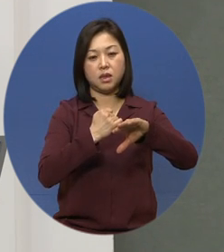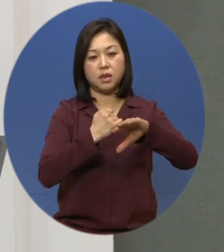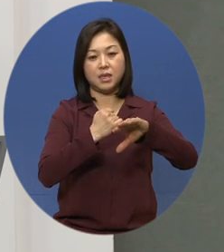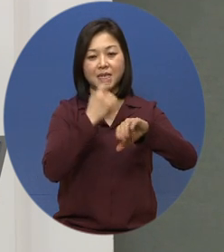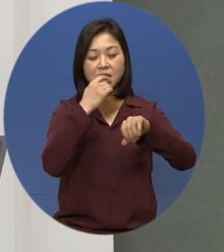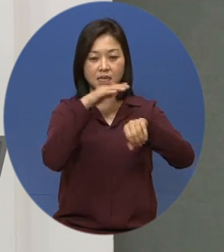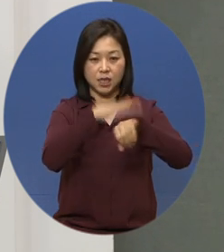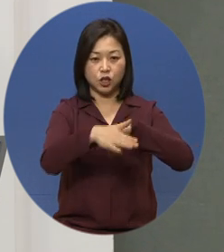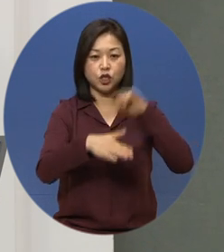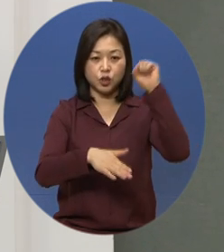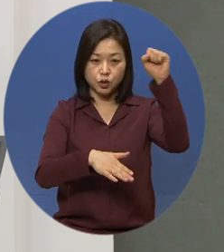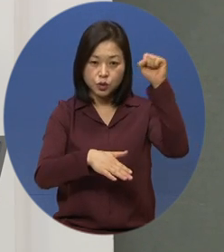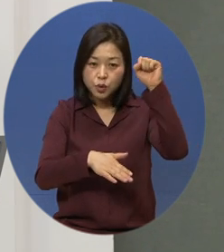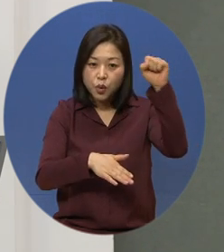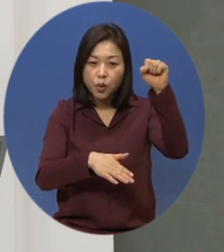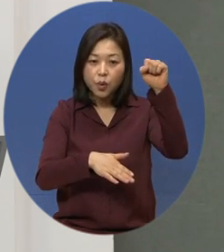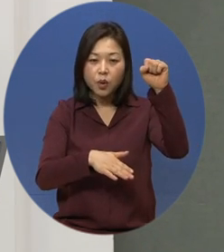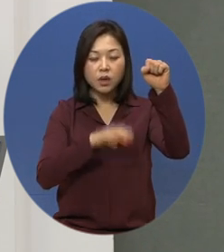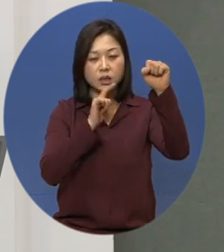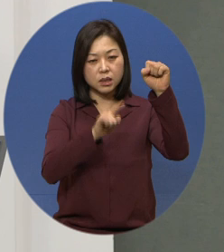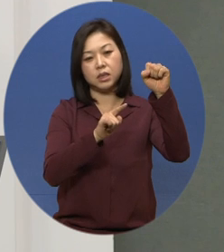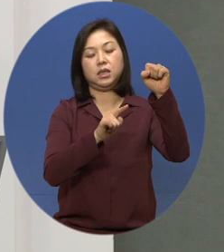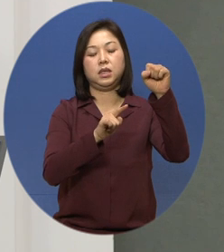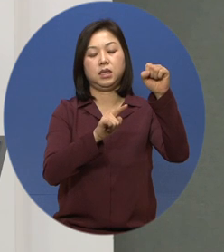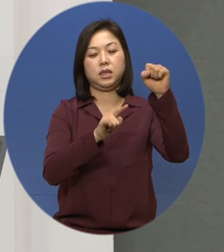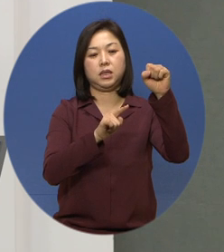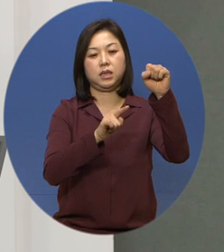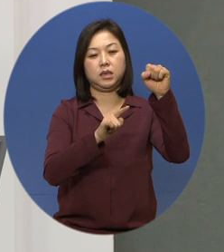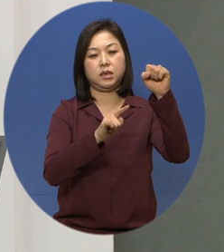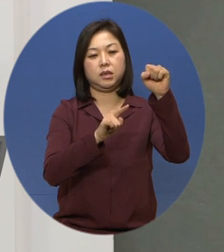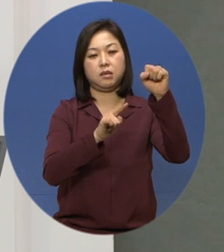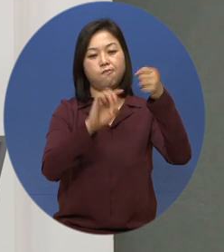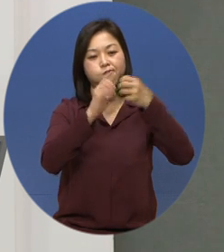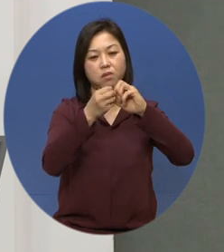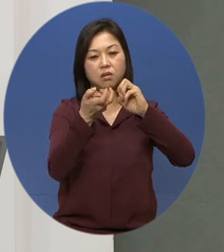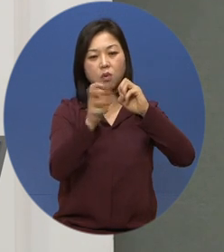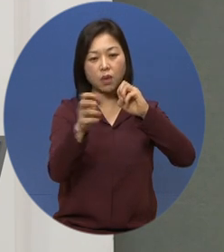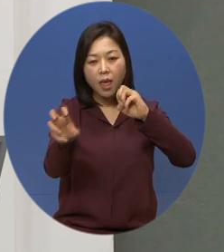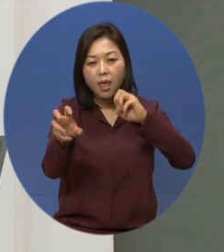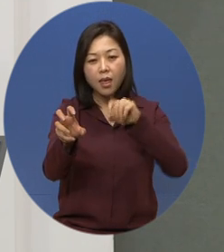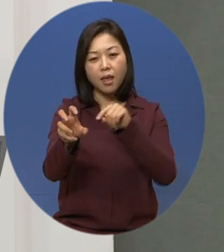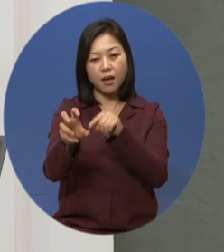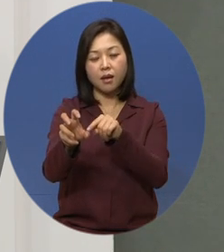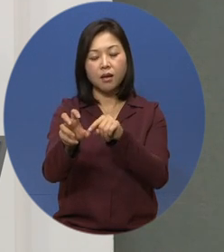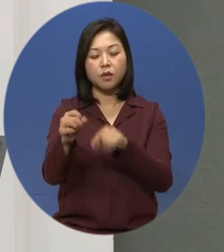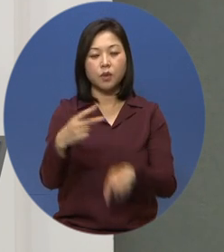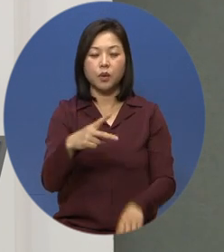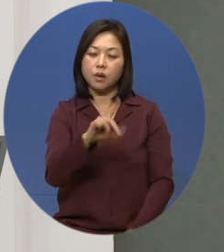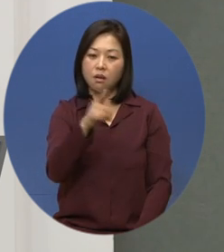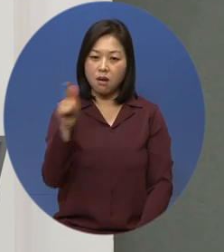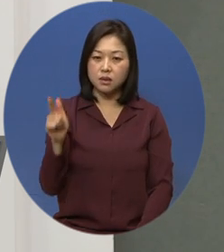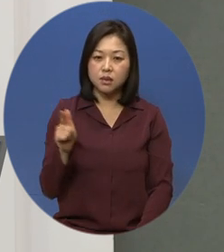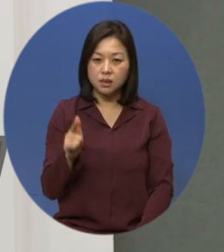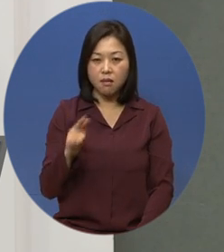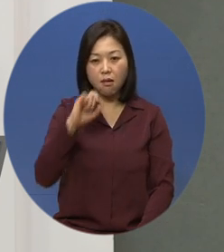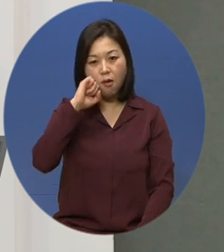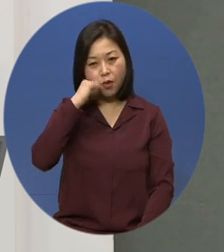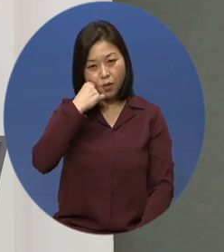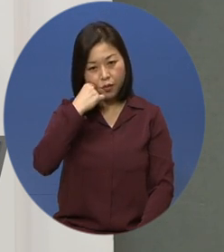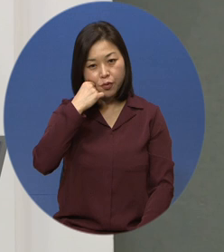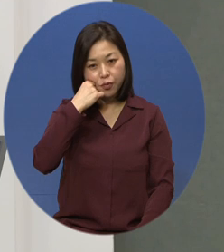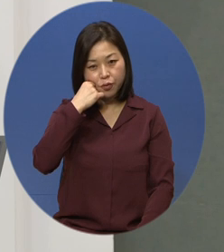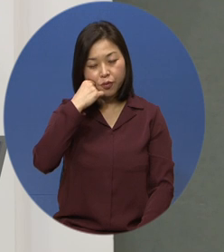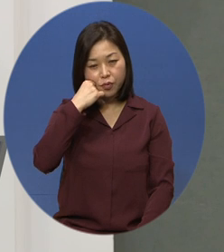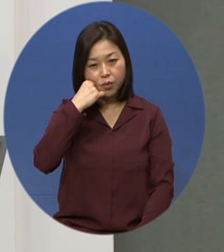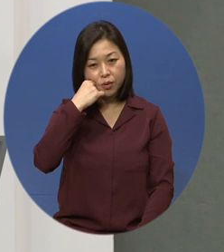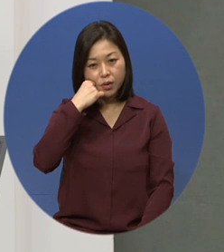민주가 운동의 항쟁을 지금도 조금 고액 국회를 한다든가 여러 가지 어려움을